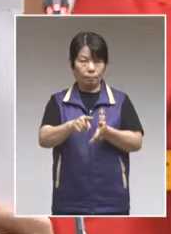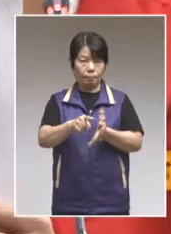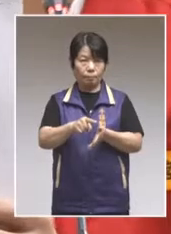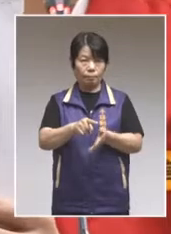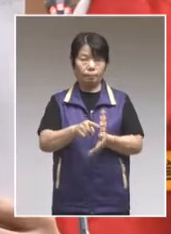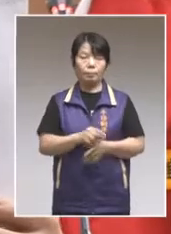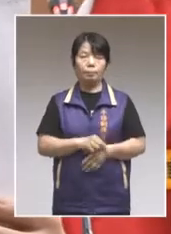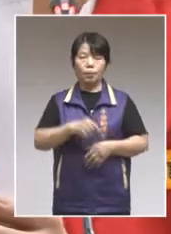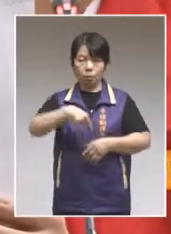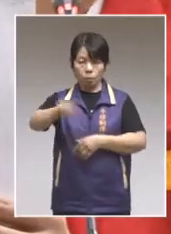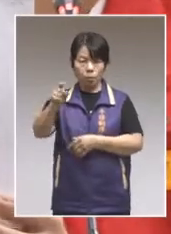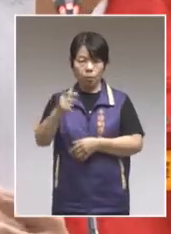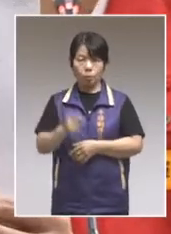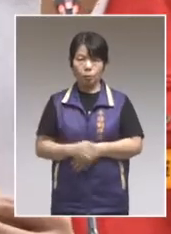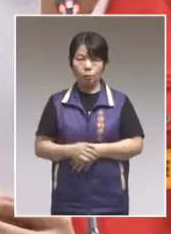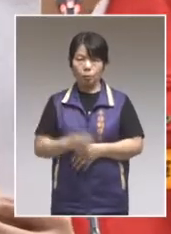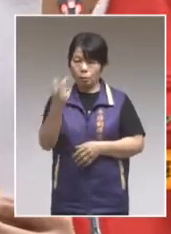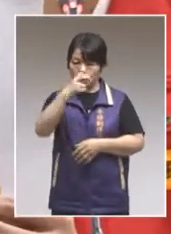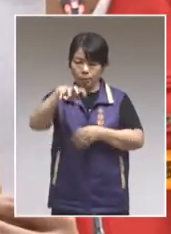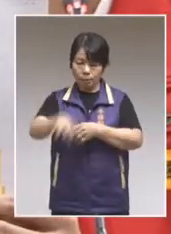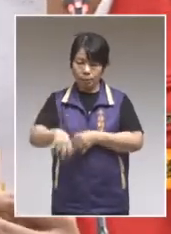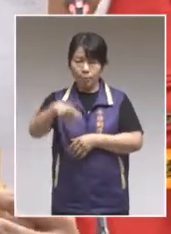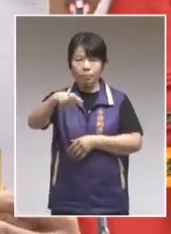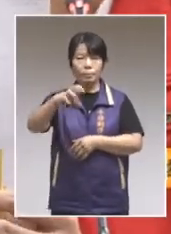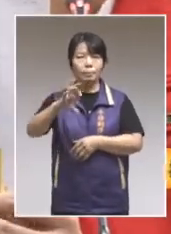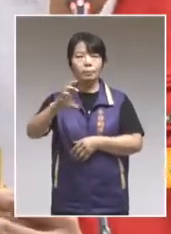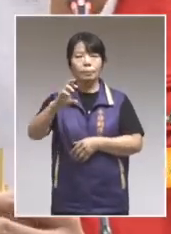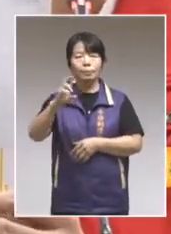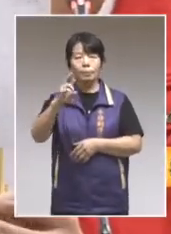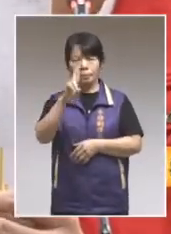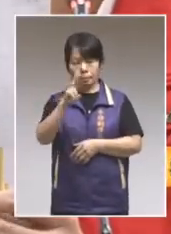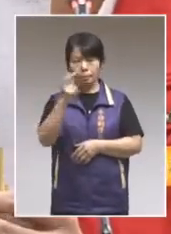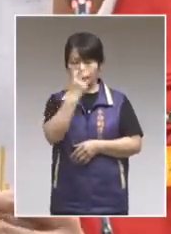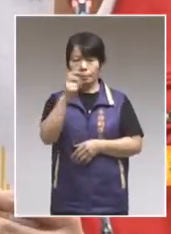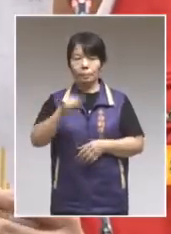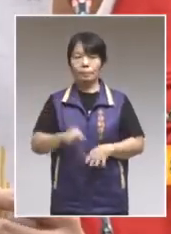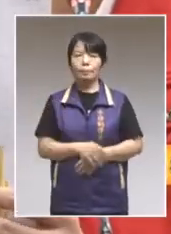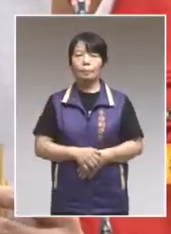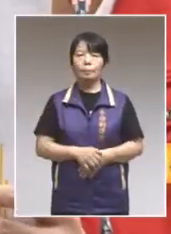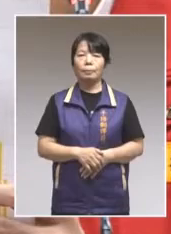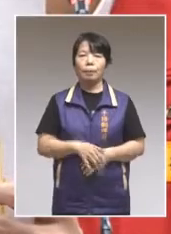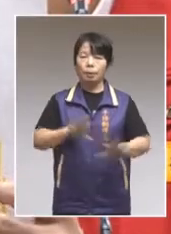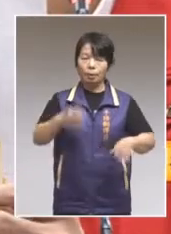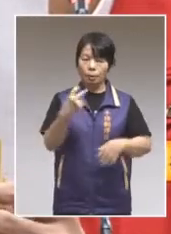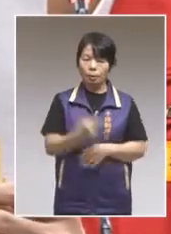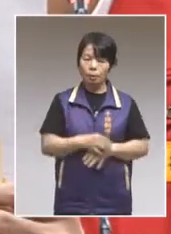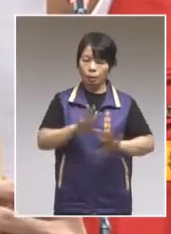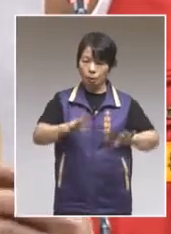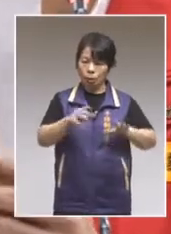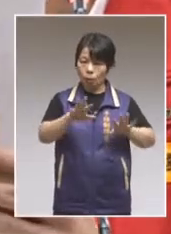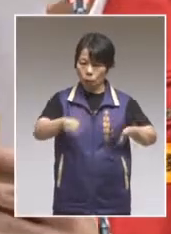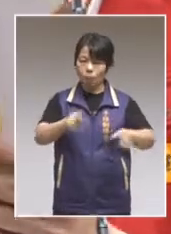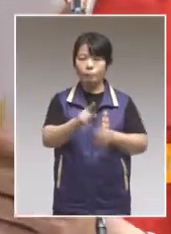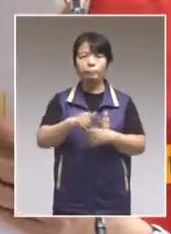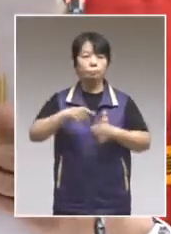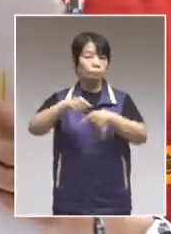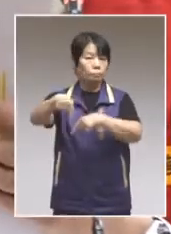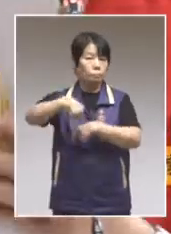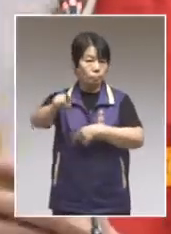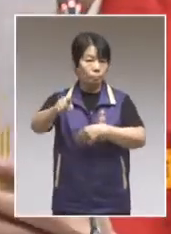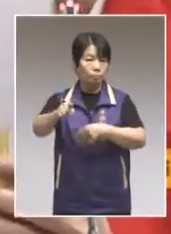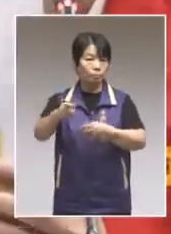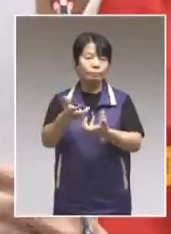的这个筛检站来进行采检啊。所以在我们的采检就已经做了适度的一个分流，那这个是